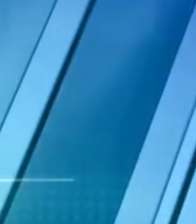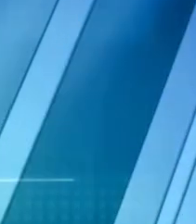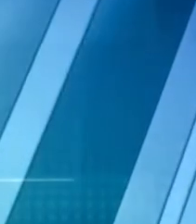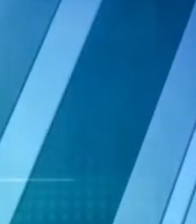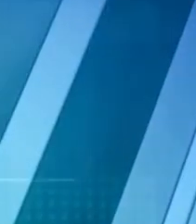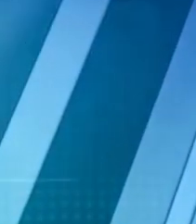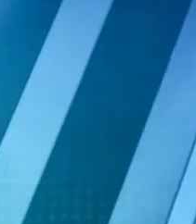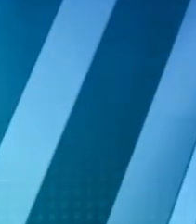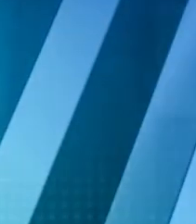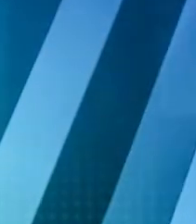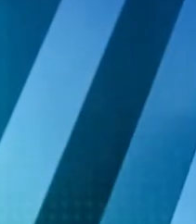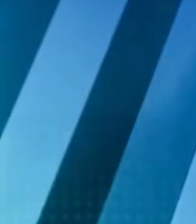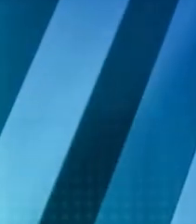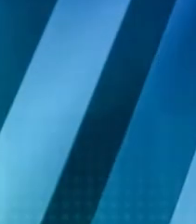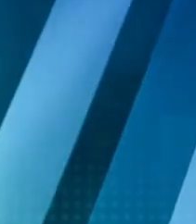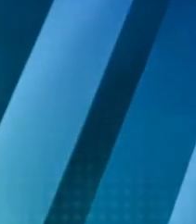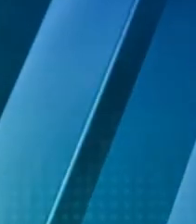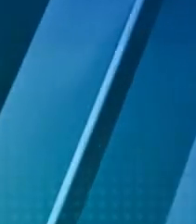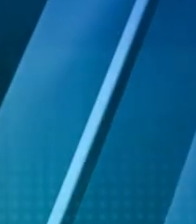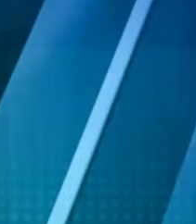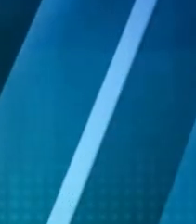МУЗЫКАЛЬНАЯ ЗАСТАВКА